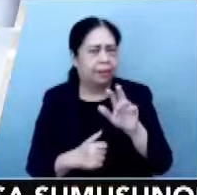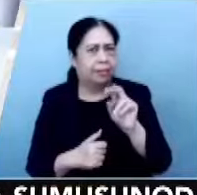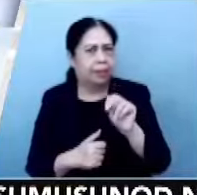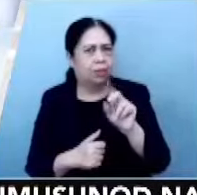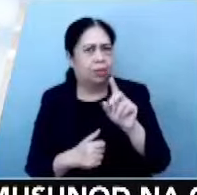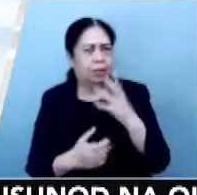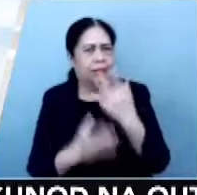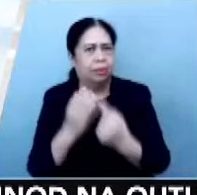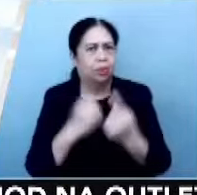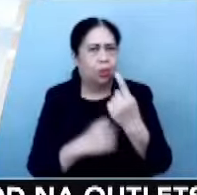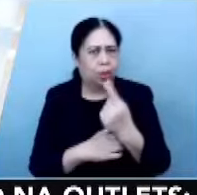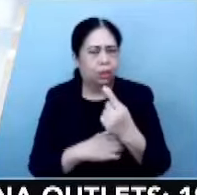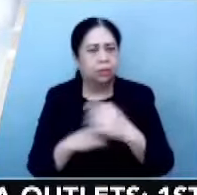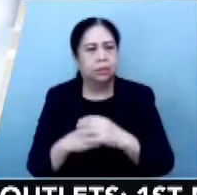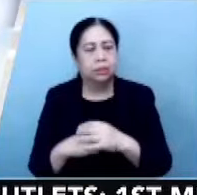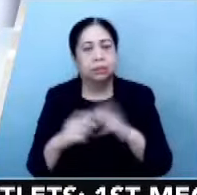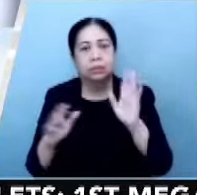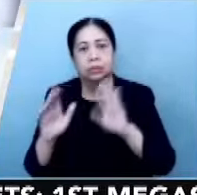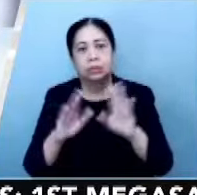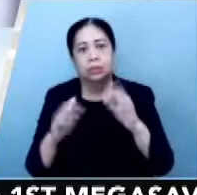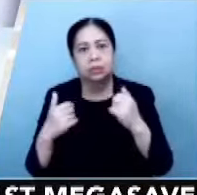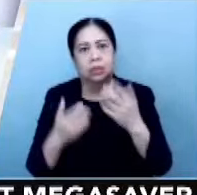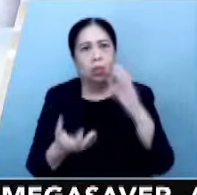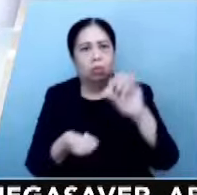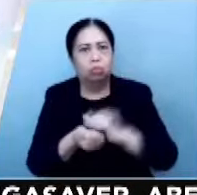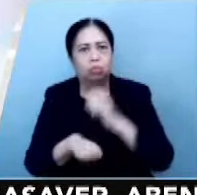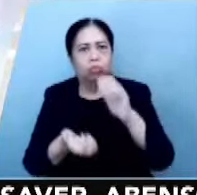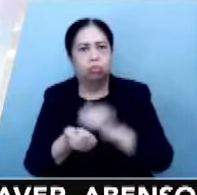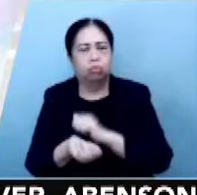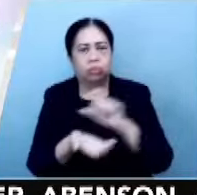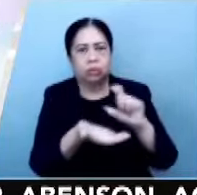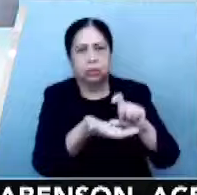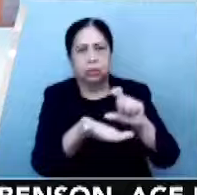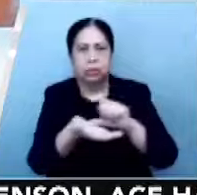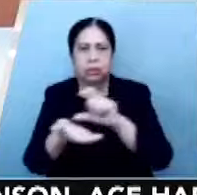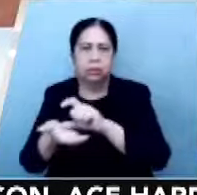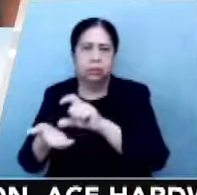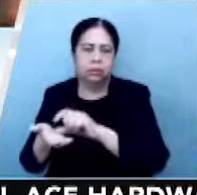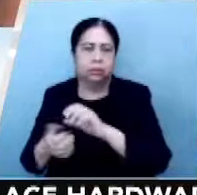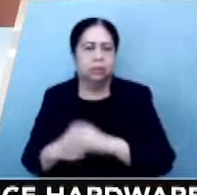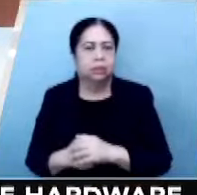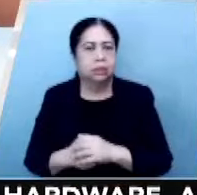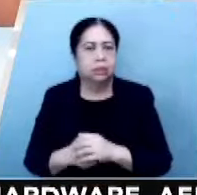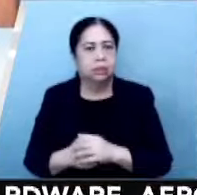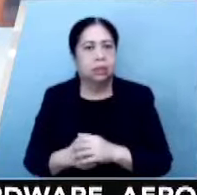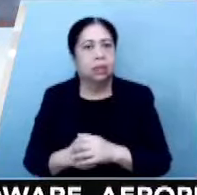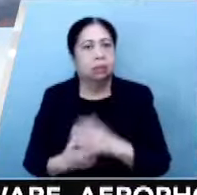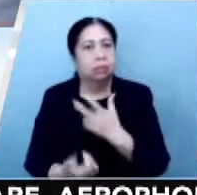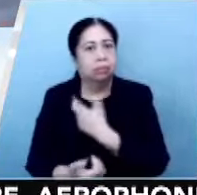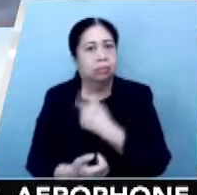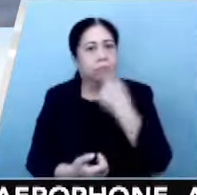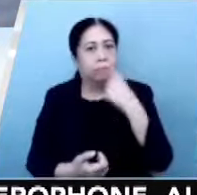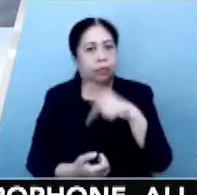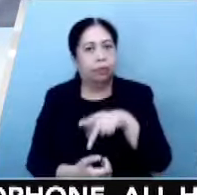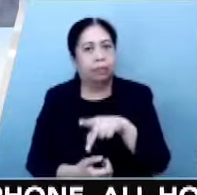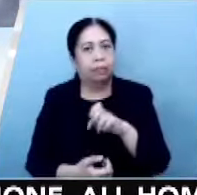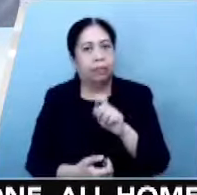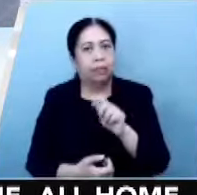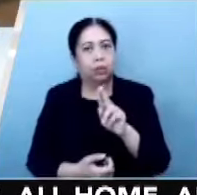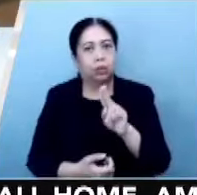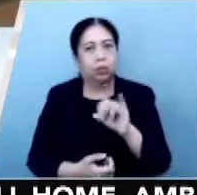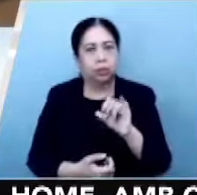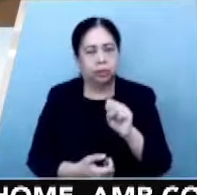Ang problema lang ngayon ay nagkakaubusan daw ng supply ng pentavalent 5-in-1 vaccine na bakuna para sa pertussis. Tinutugunan na raw ito